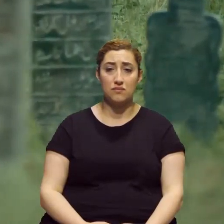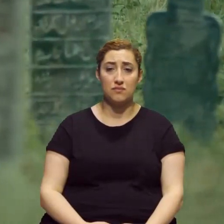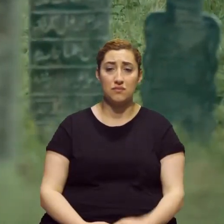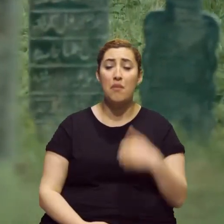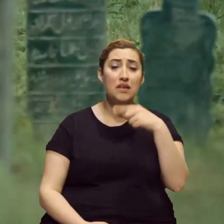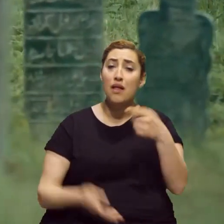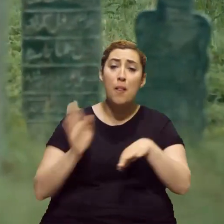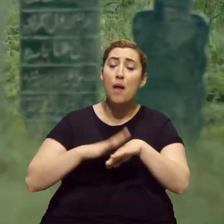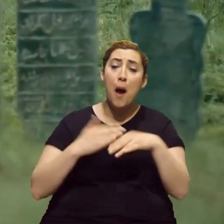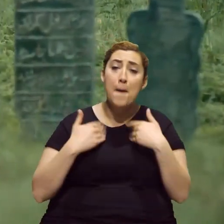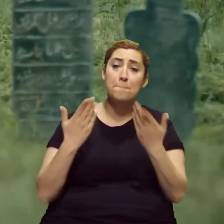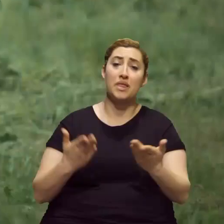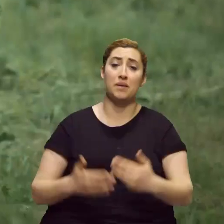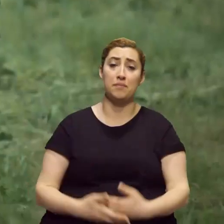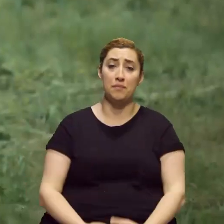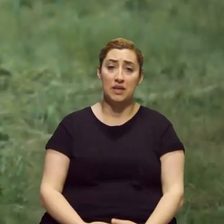Ben sana ne yaptım?